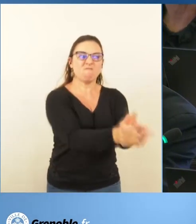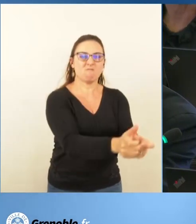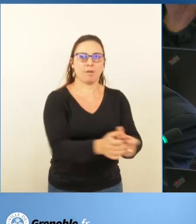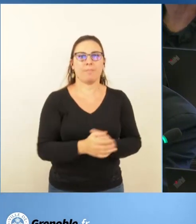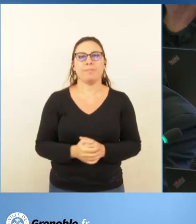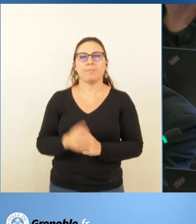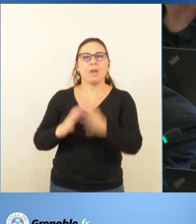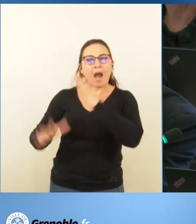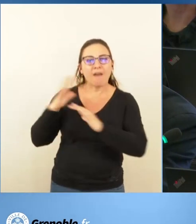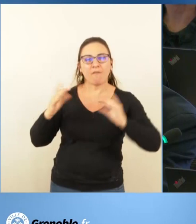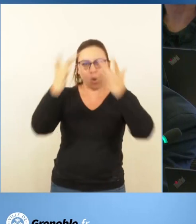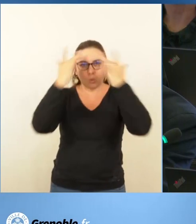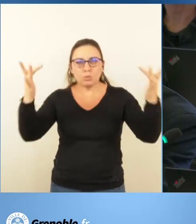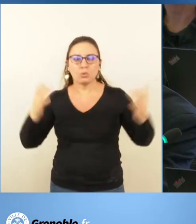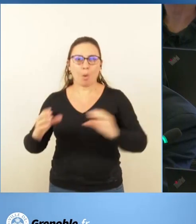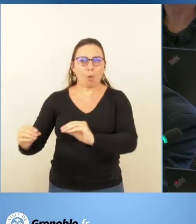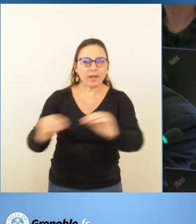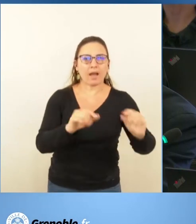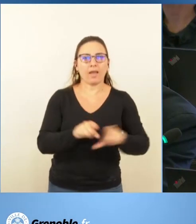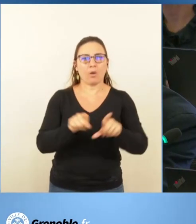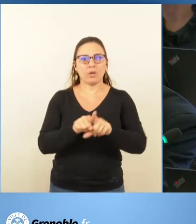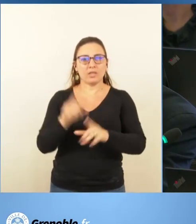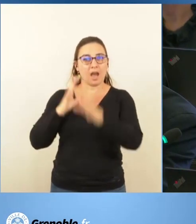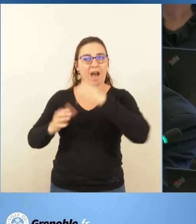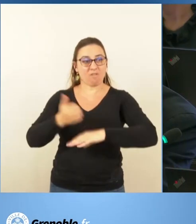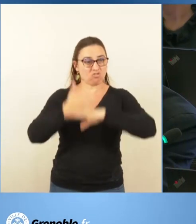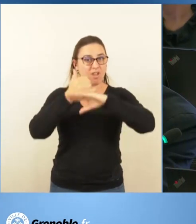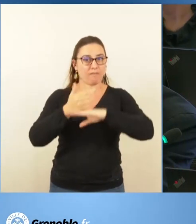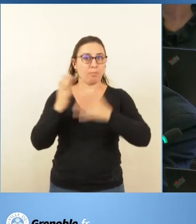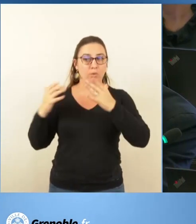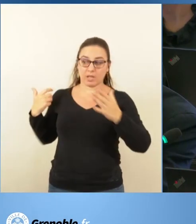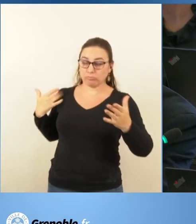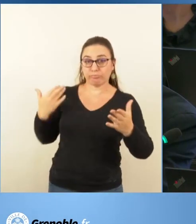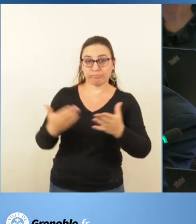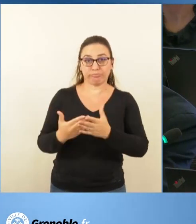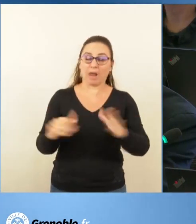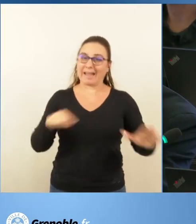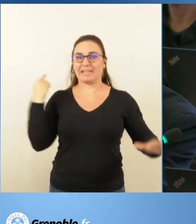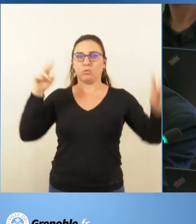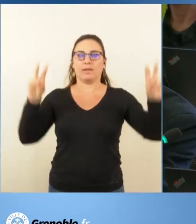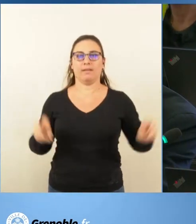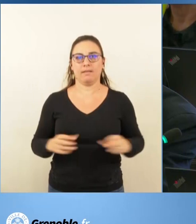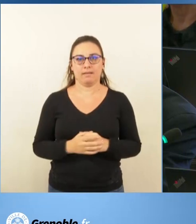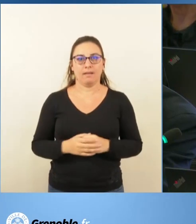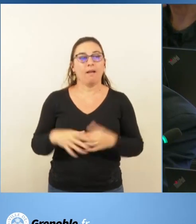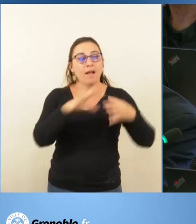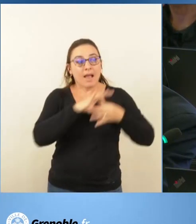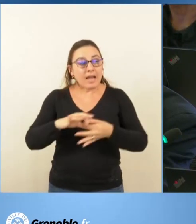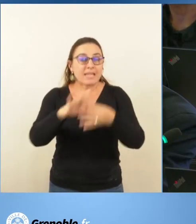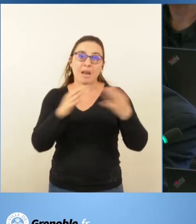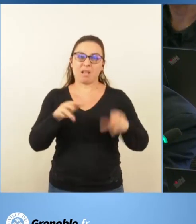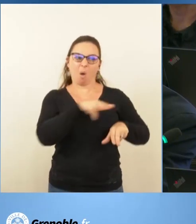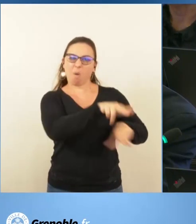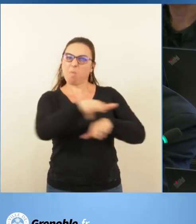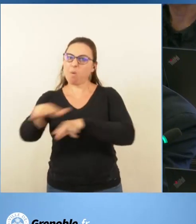prolétariat dont les chefs des premiers temps étaient exécutés quelques années après ici les alliés du début ne sont pas encore fusillés